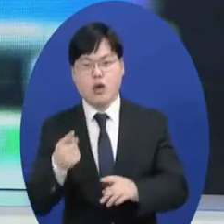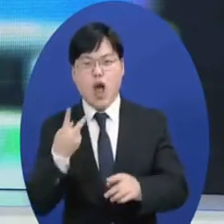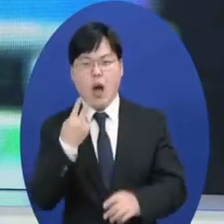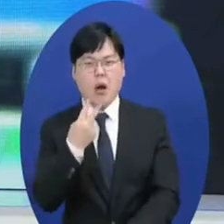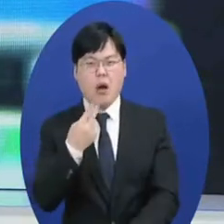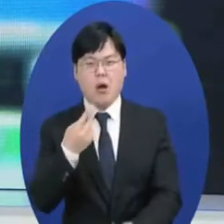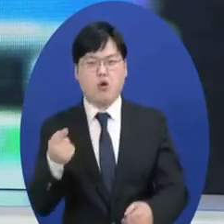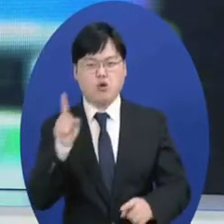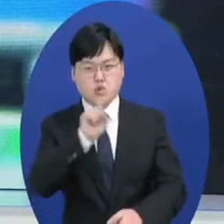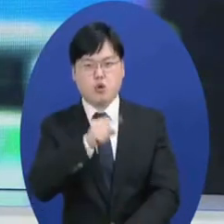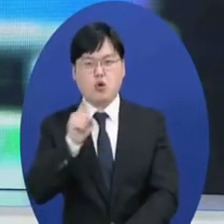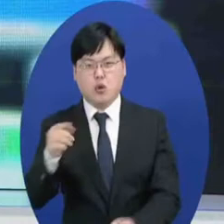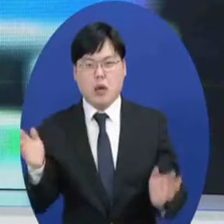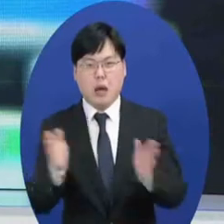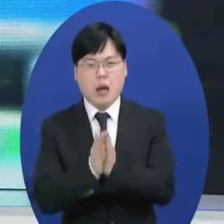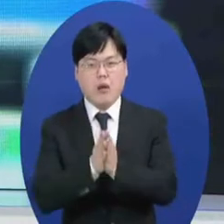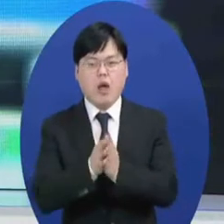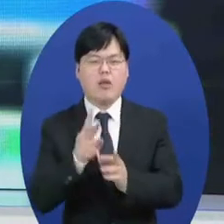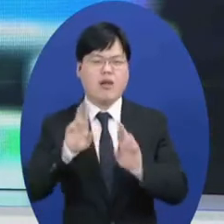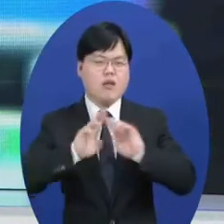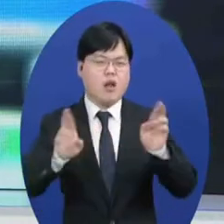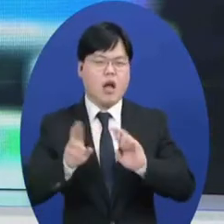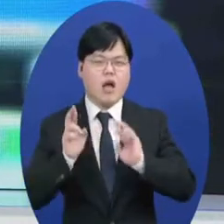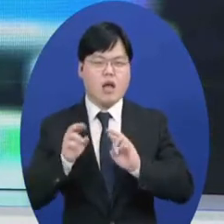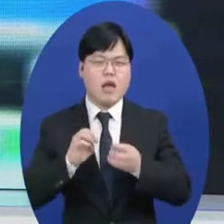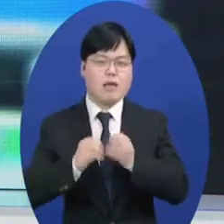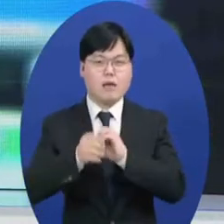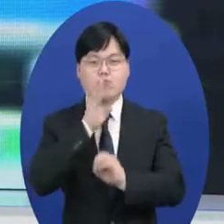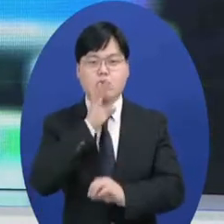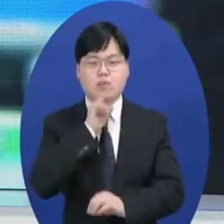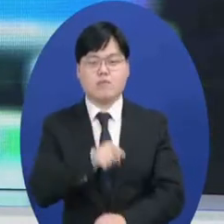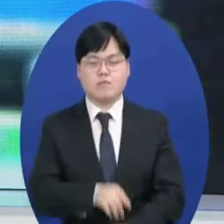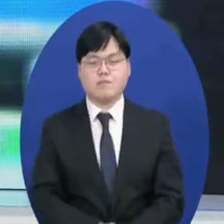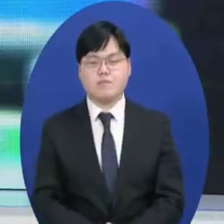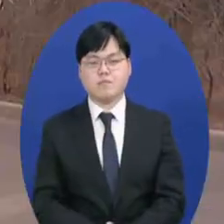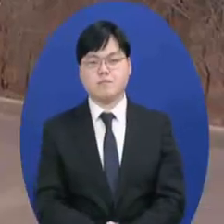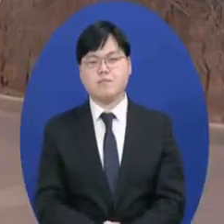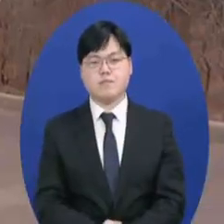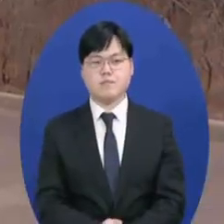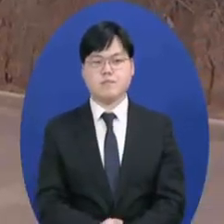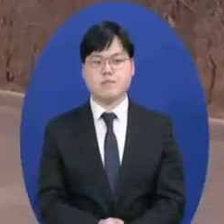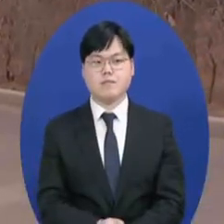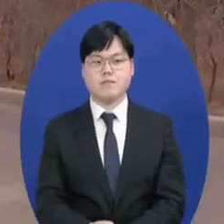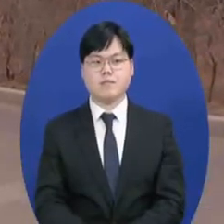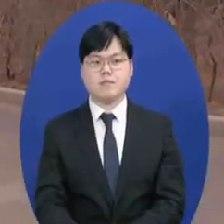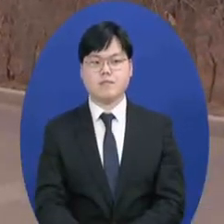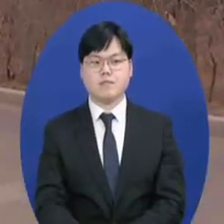давхардуулан олгосон асуудлыг цаашид бүрэн цэгцэлнэ гэж хотын дарга өнөөдөр мэдгдлээ.